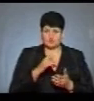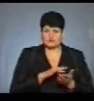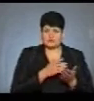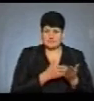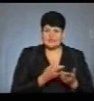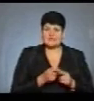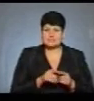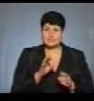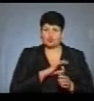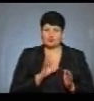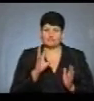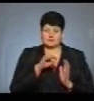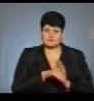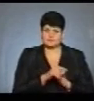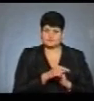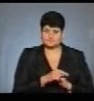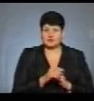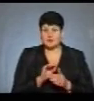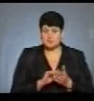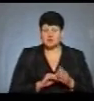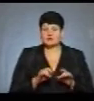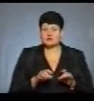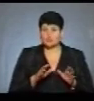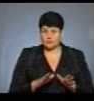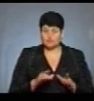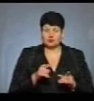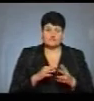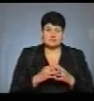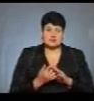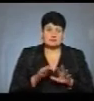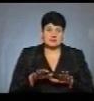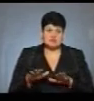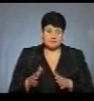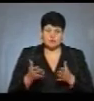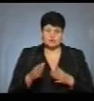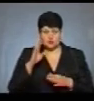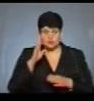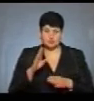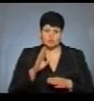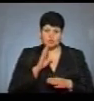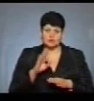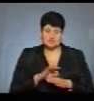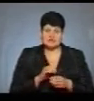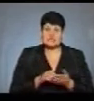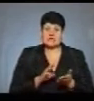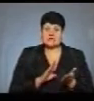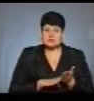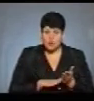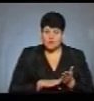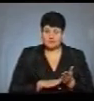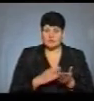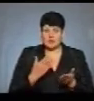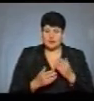І ці доходи її будуть враховуватись. Так пише постанова. Тому в сільській місцевості, якщо чоловік, дружина, навіть зареєстрований, але